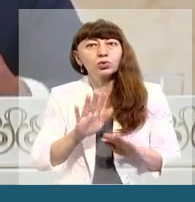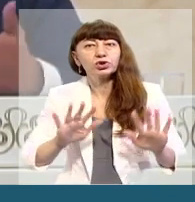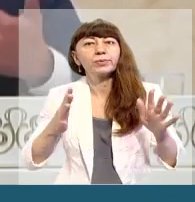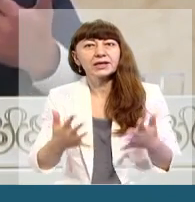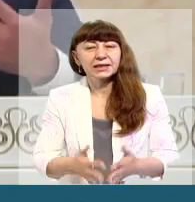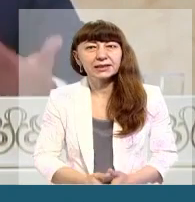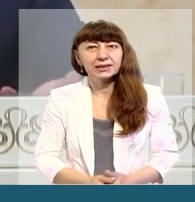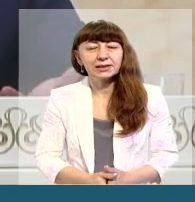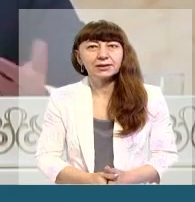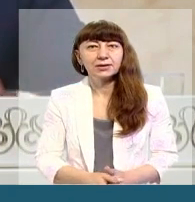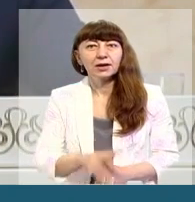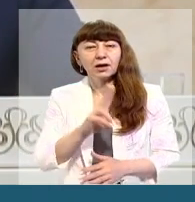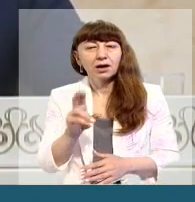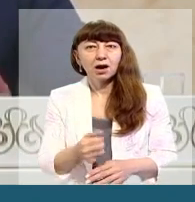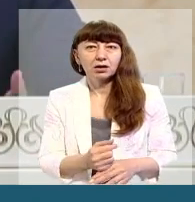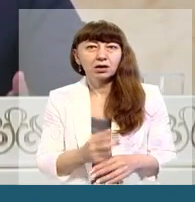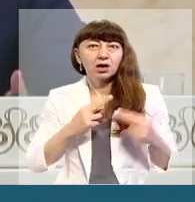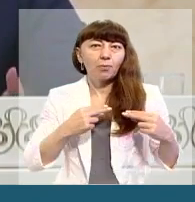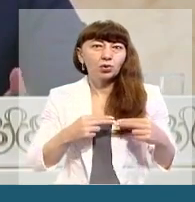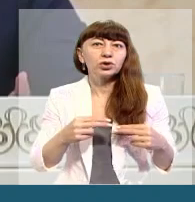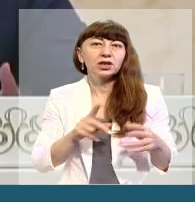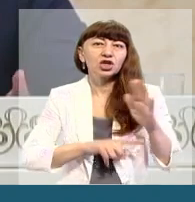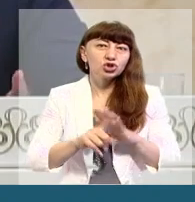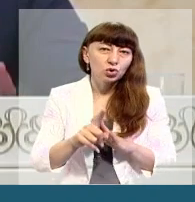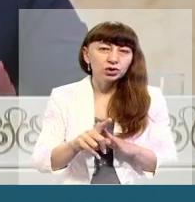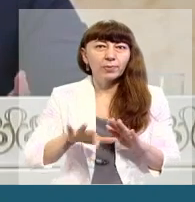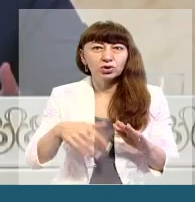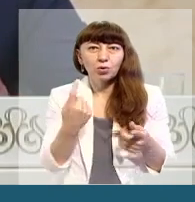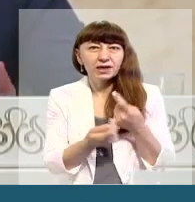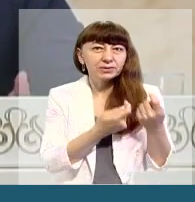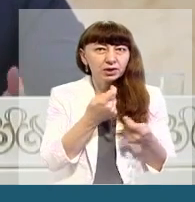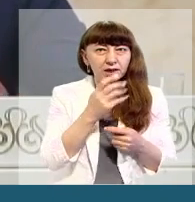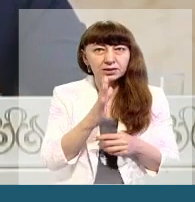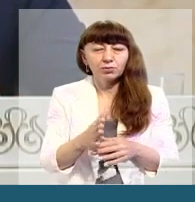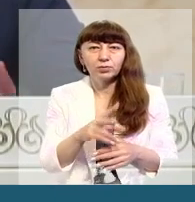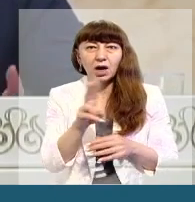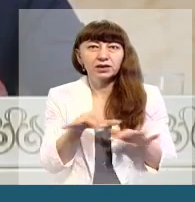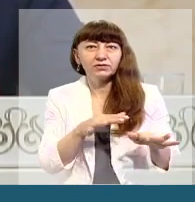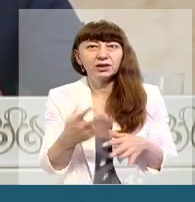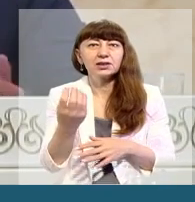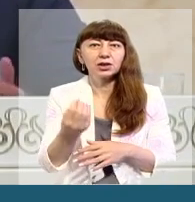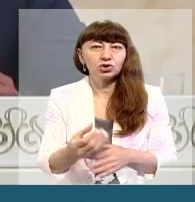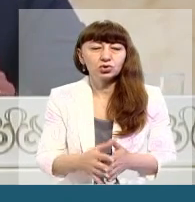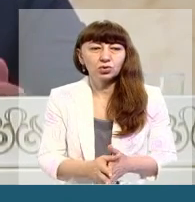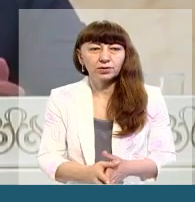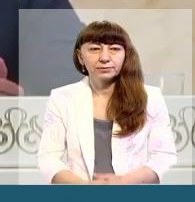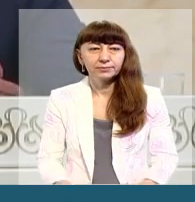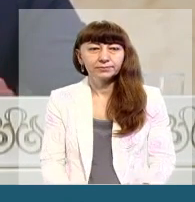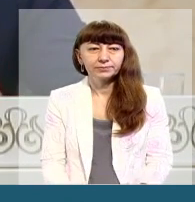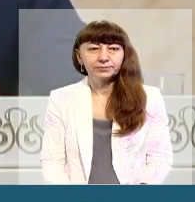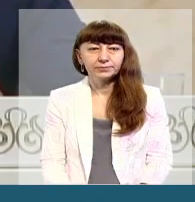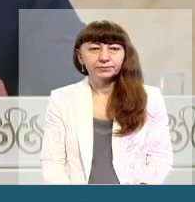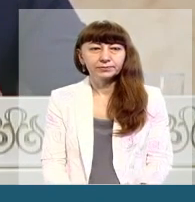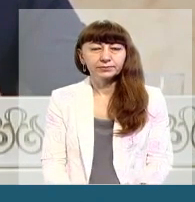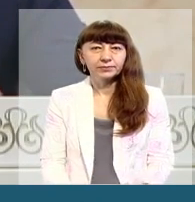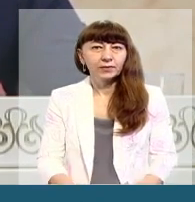происходить, как, собственно говоря, работа пойдет, и потом будем смотреть и разбираться, как все-таки двигаться дальше. Никто не, в глухую оборону не уходит,